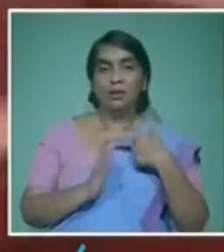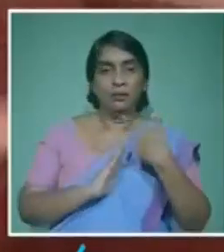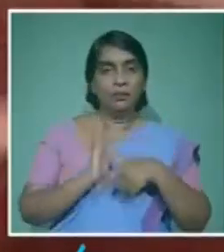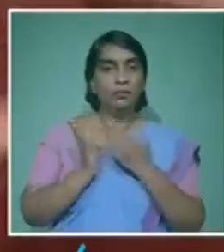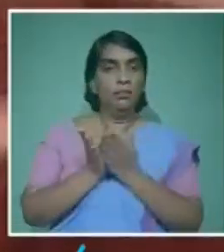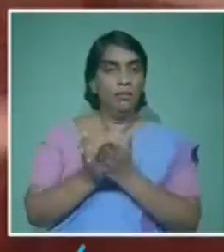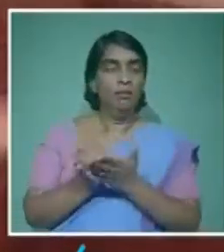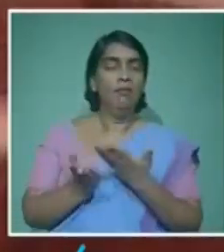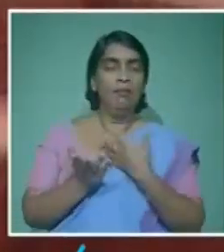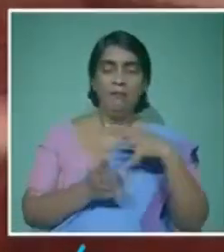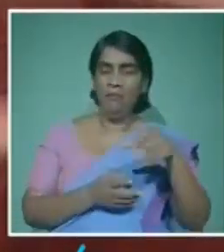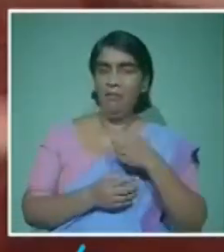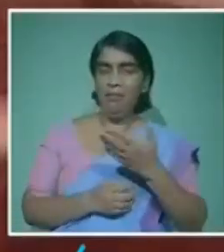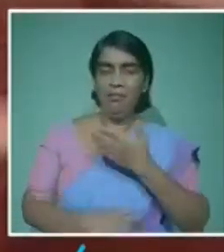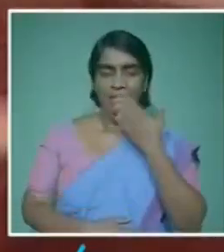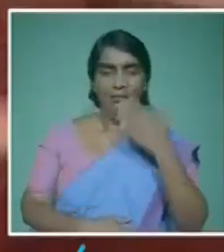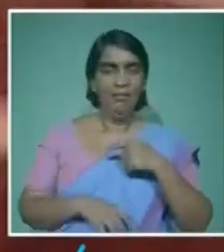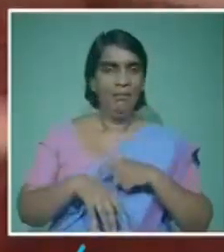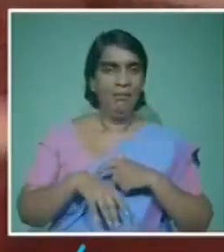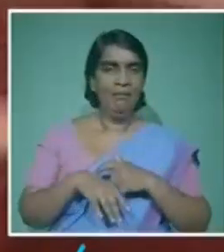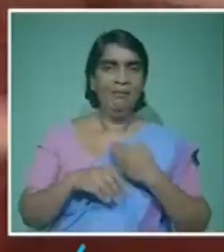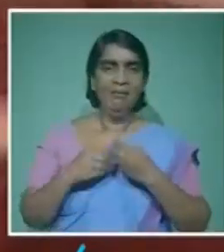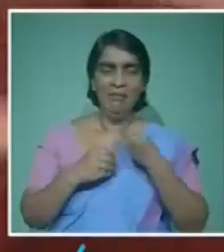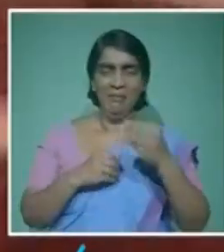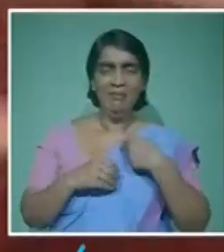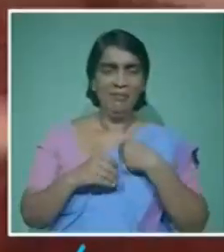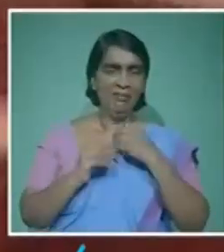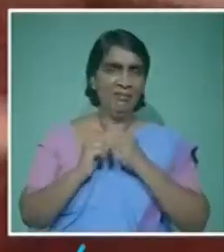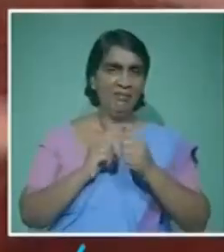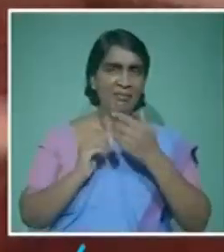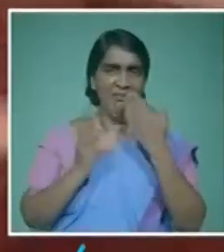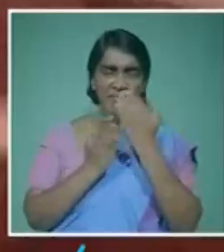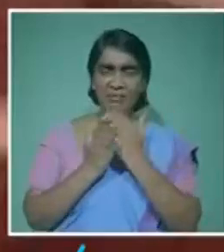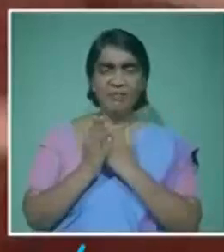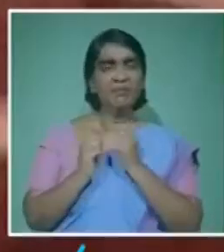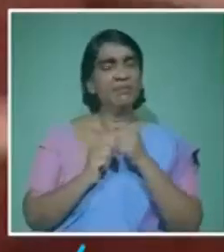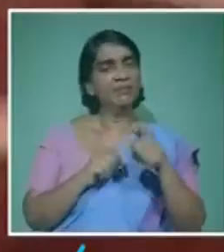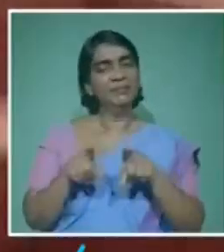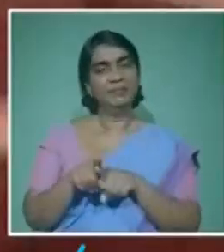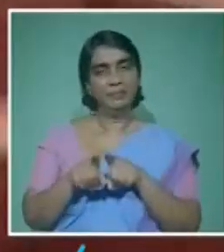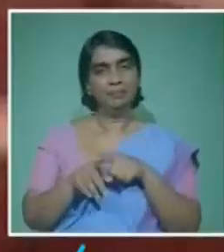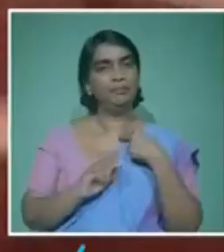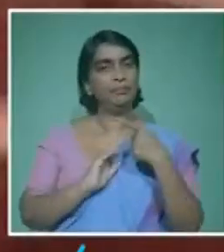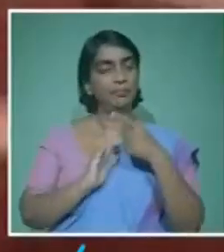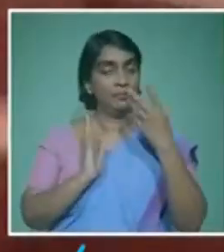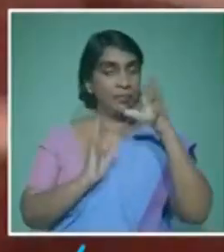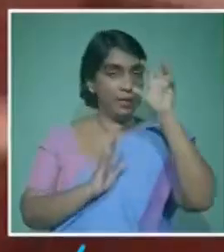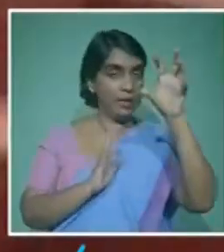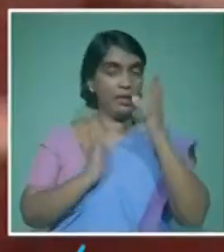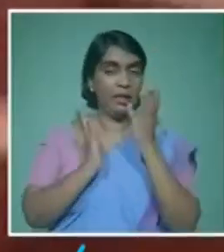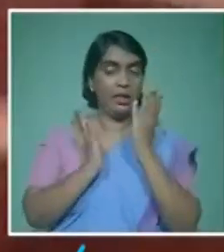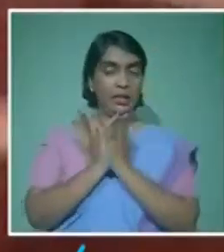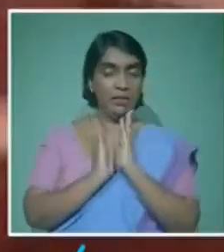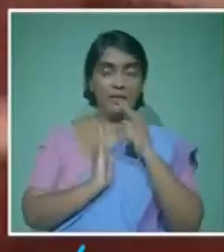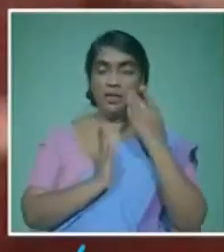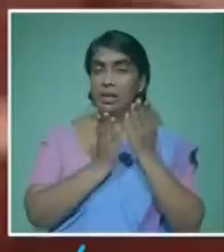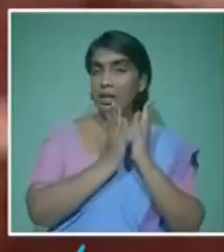வருகின்றோம். இப்பிரச்சனை தொடர்பில் இருதரப்பு ராஜதந்திர மற்ற பேச்சுவார்த்தைகளை நாம் இன்னும் கைவிடவில்லை.